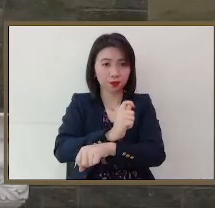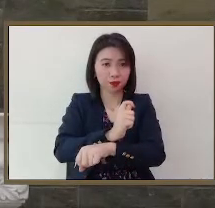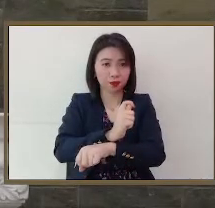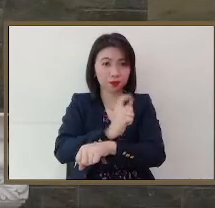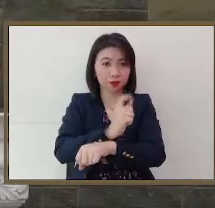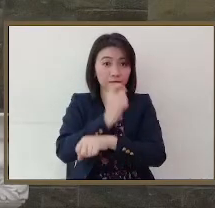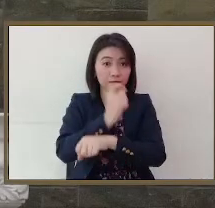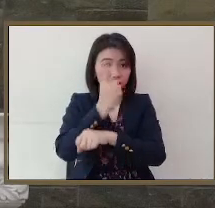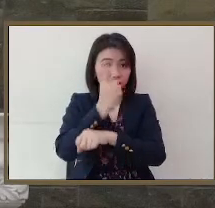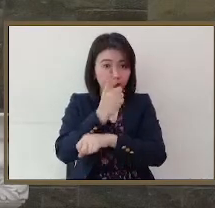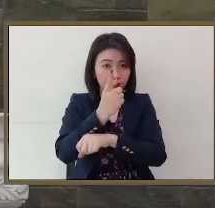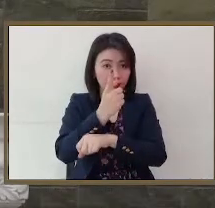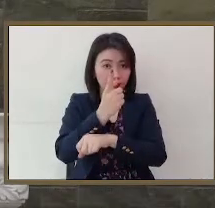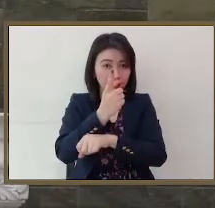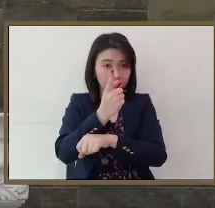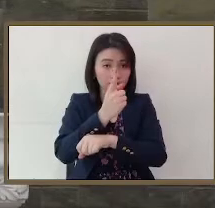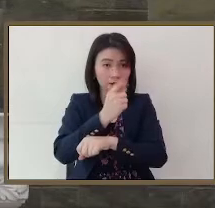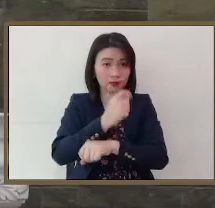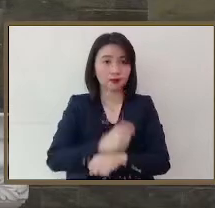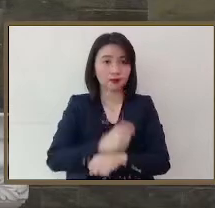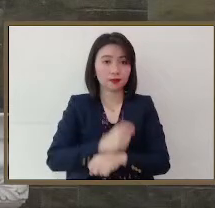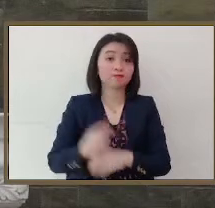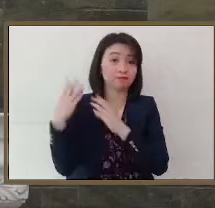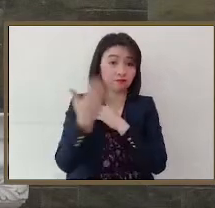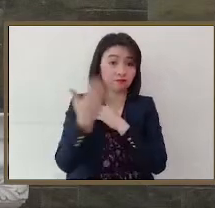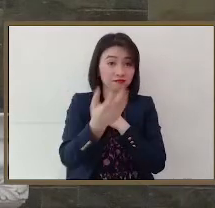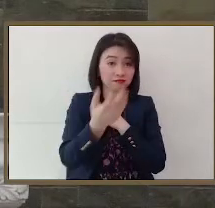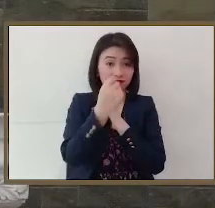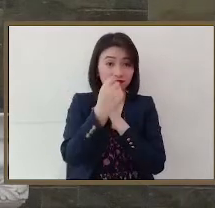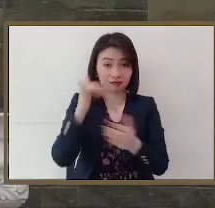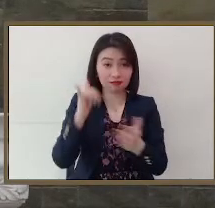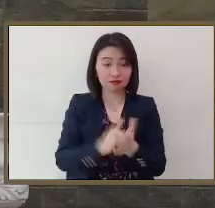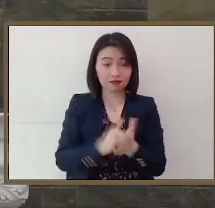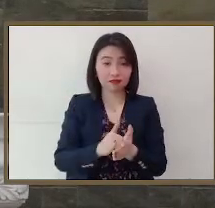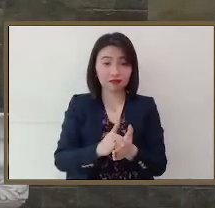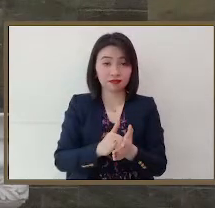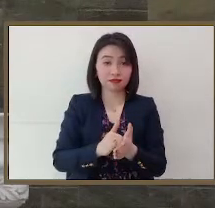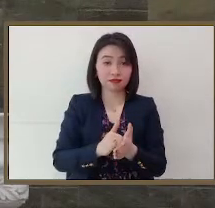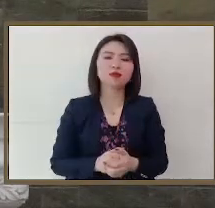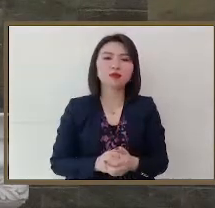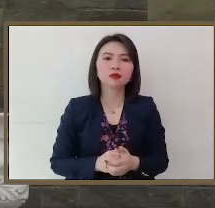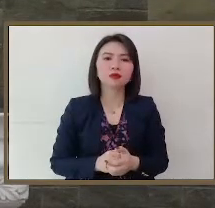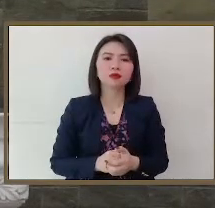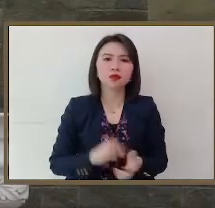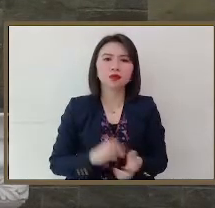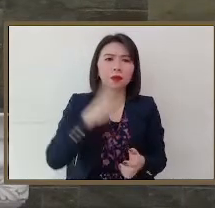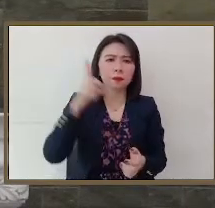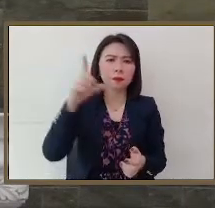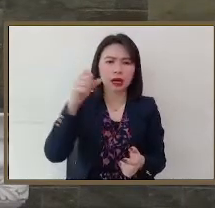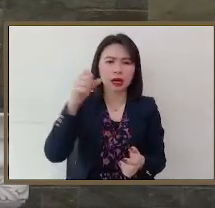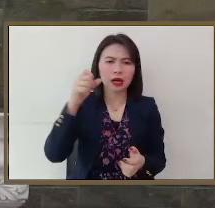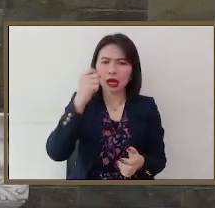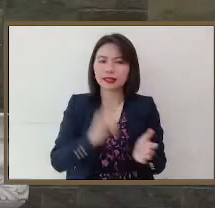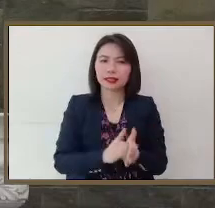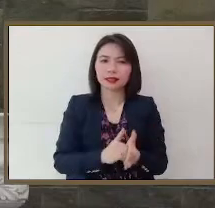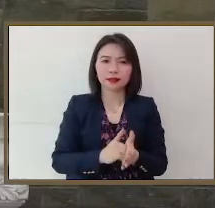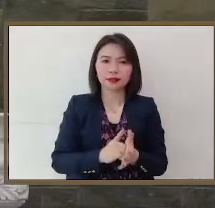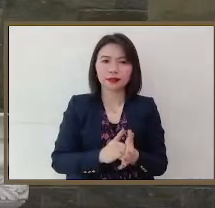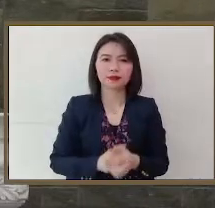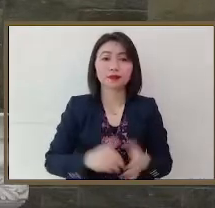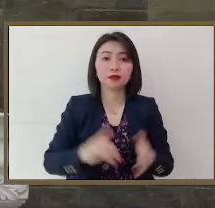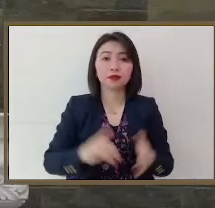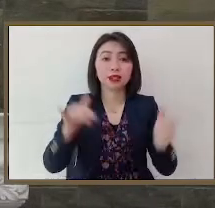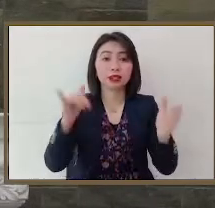All right? I hope you're getting the point. Dapat yung maunawaan ito, mga kapatid. Na ang